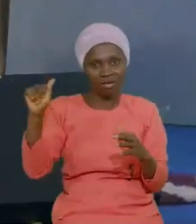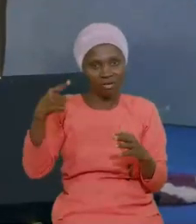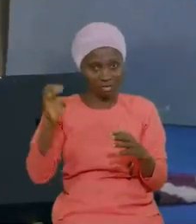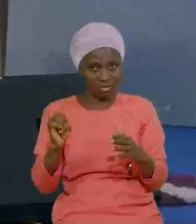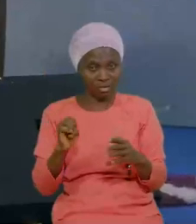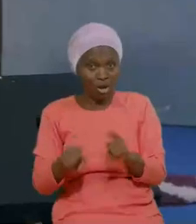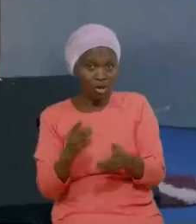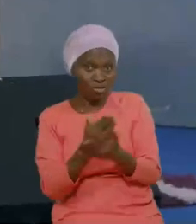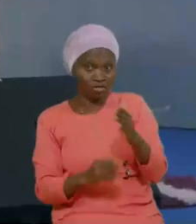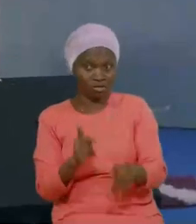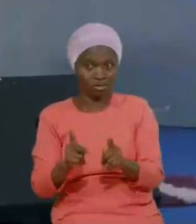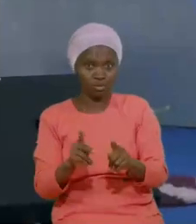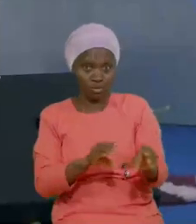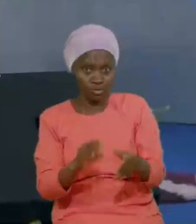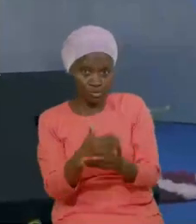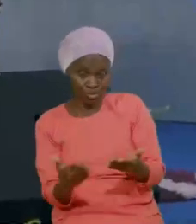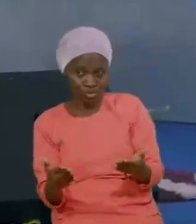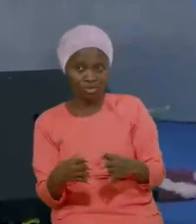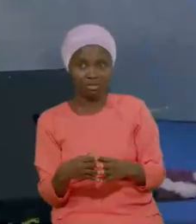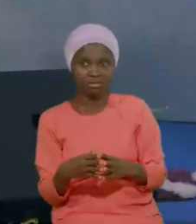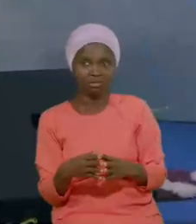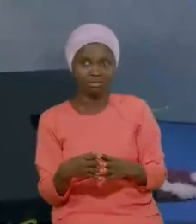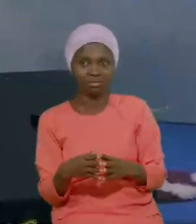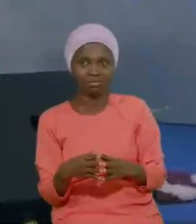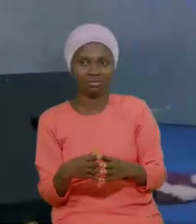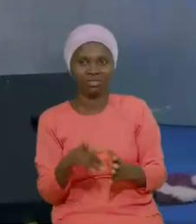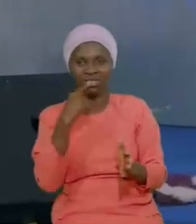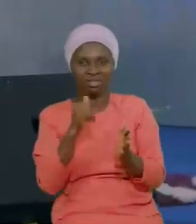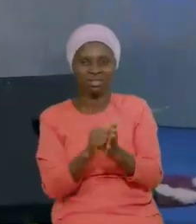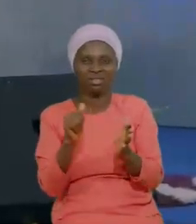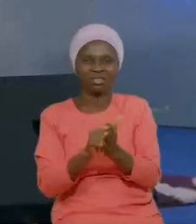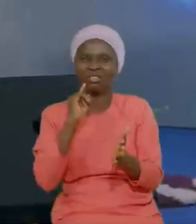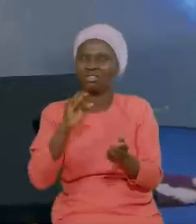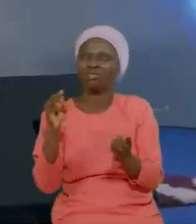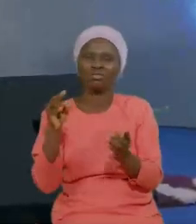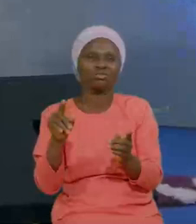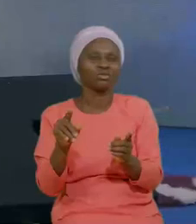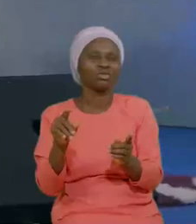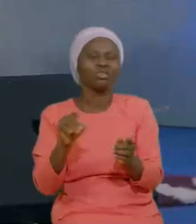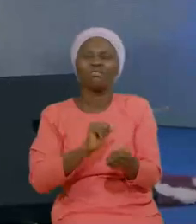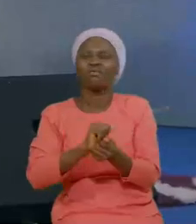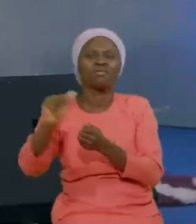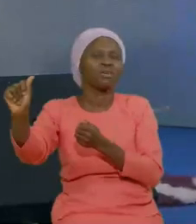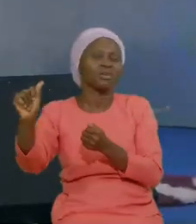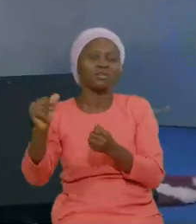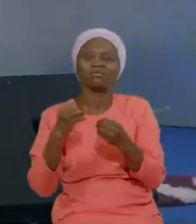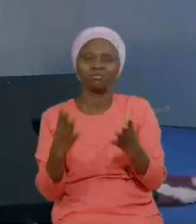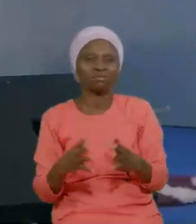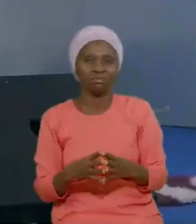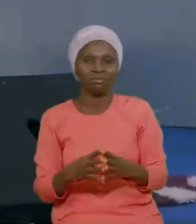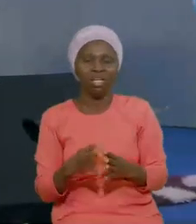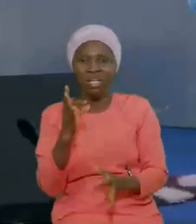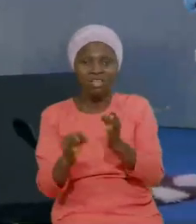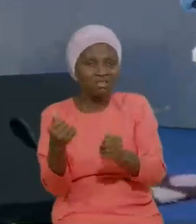Moyenne. Il y a certaines personnes. Ils pensent à quelque chose. Ils disent, ça, c'est